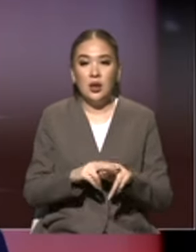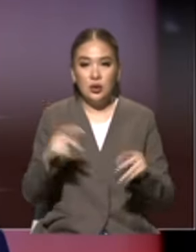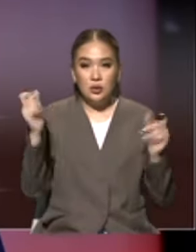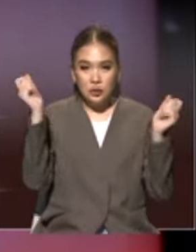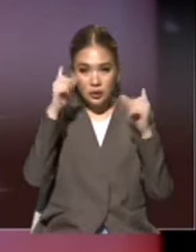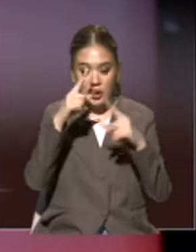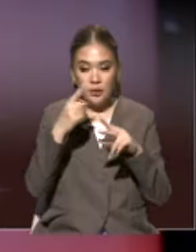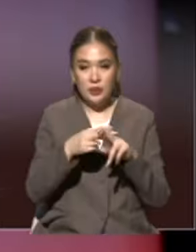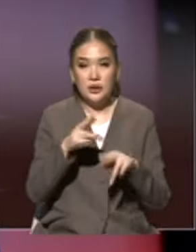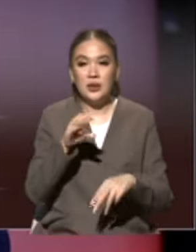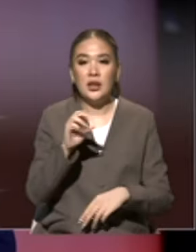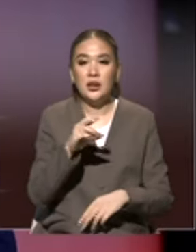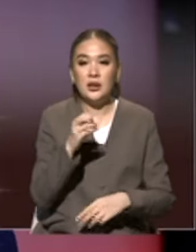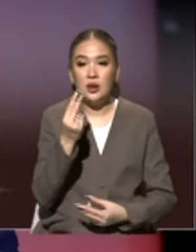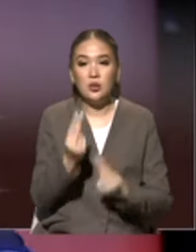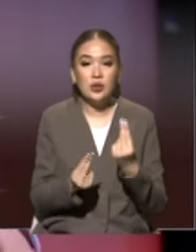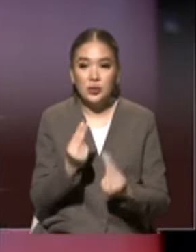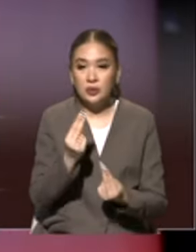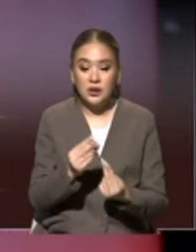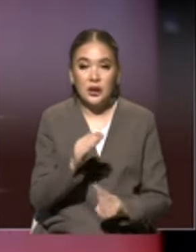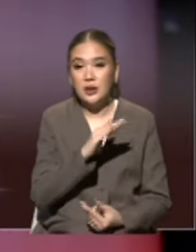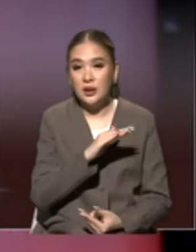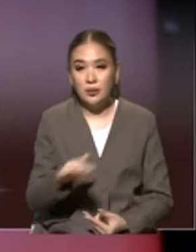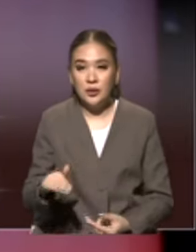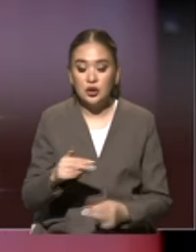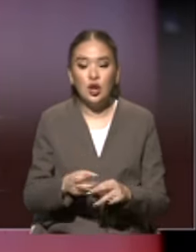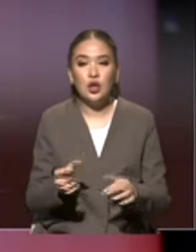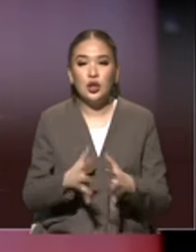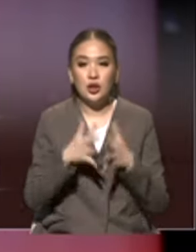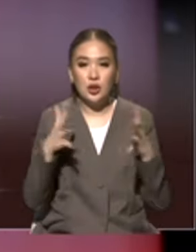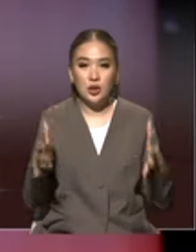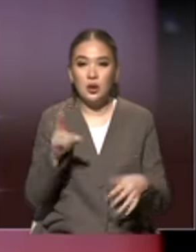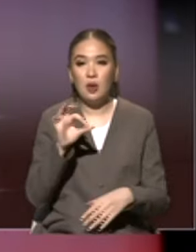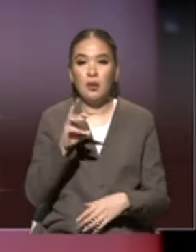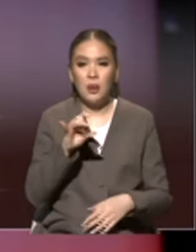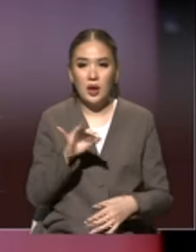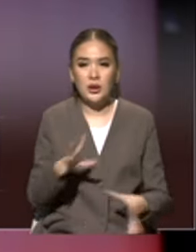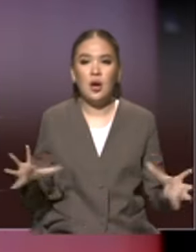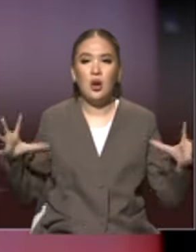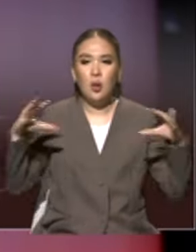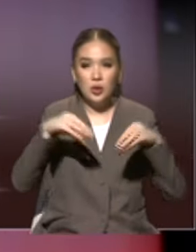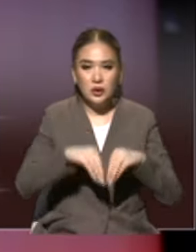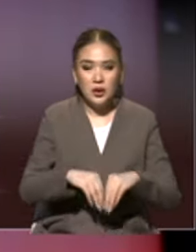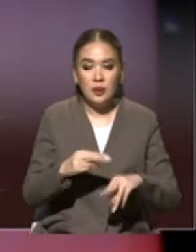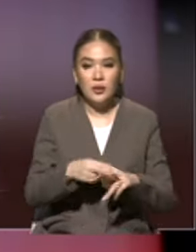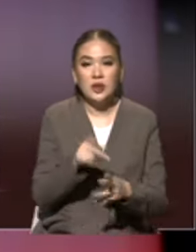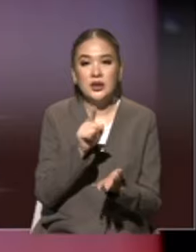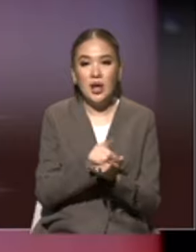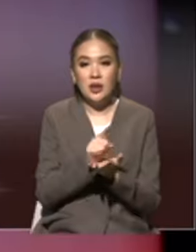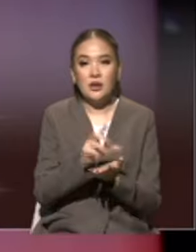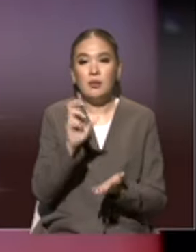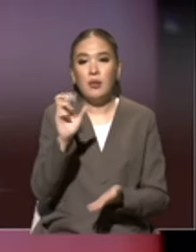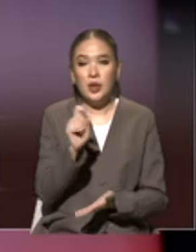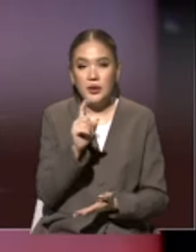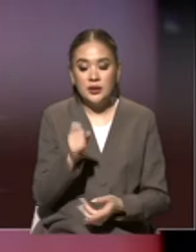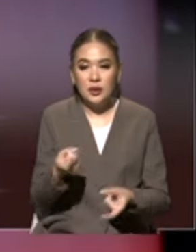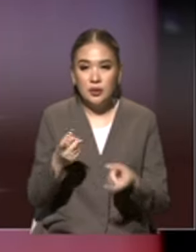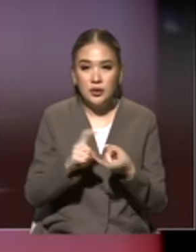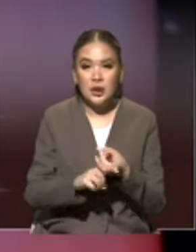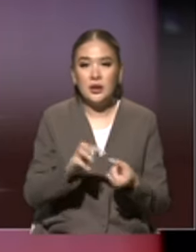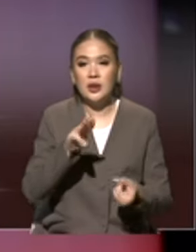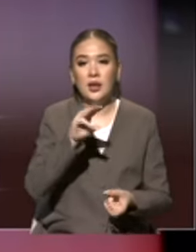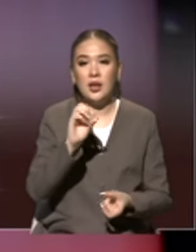қана ол тендерлі ұтып алған емес, басқа да олар үлкен компаниялармен қосылып, олардың жаңағы салық базасын алып келіп, тендер ұтып